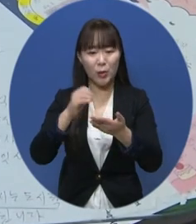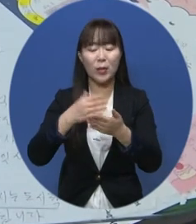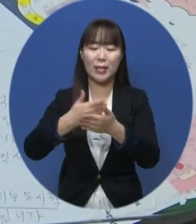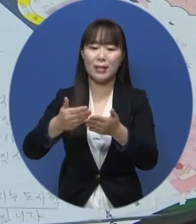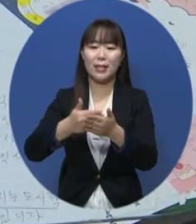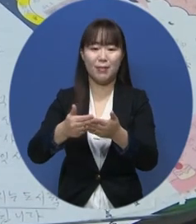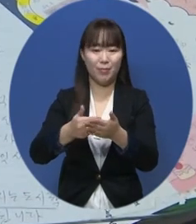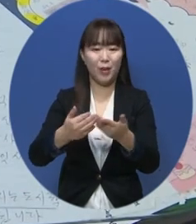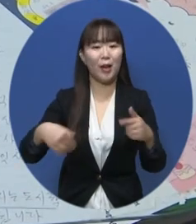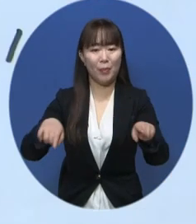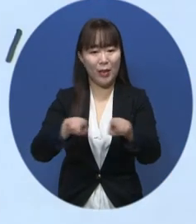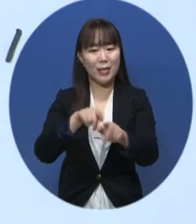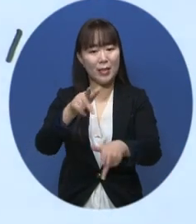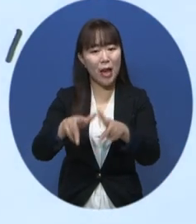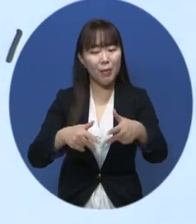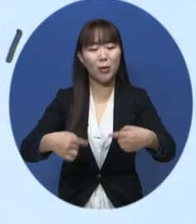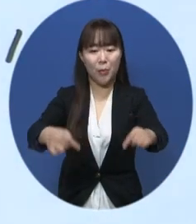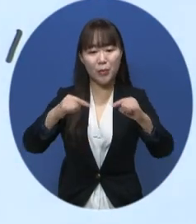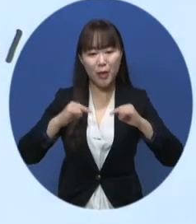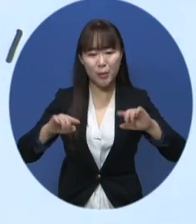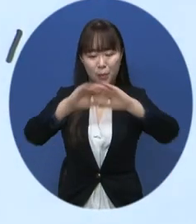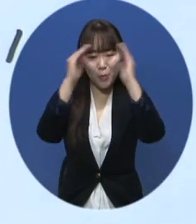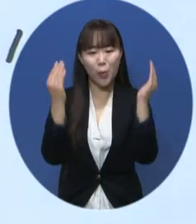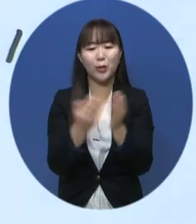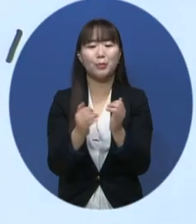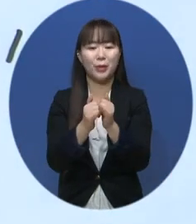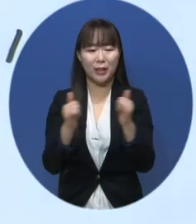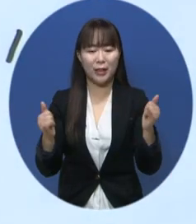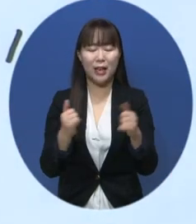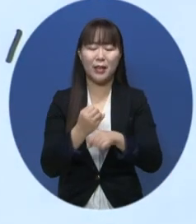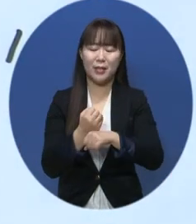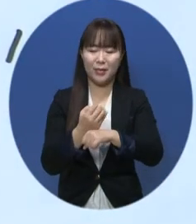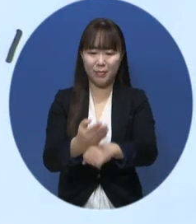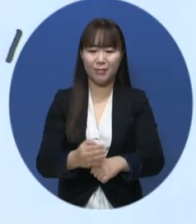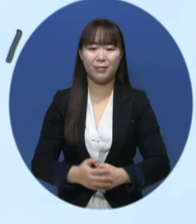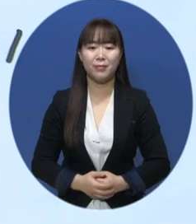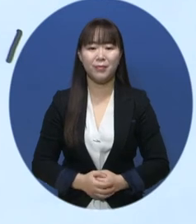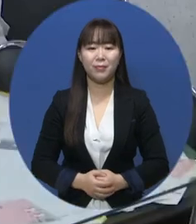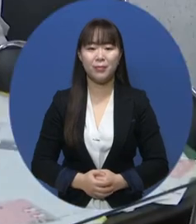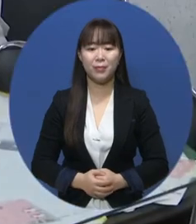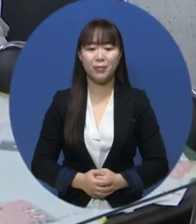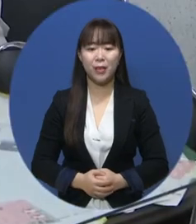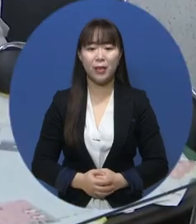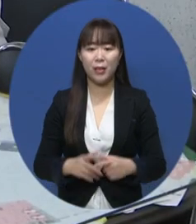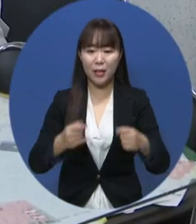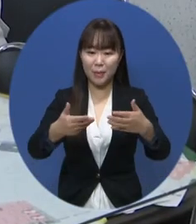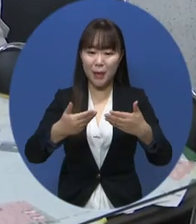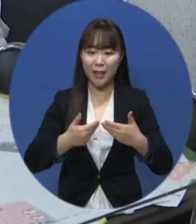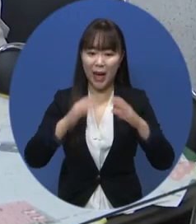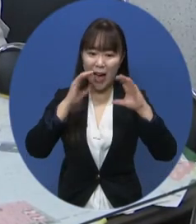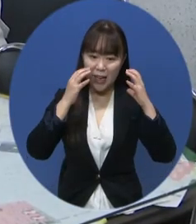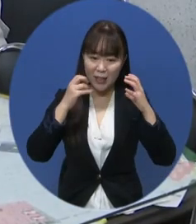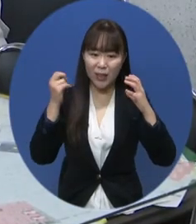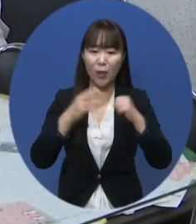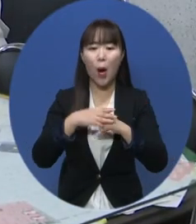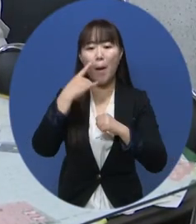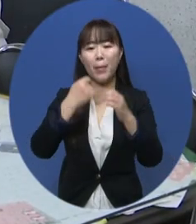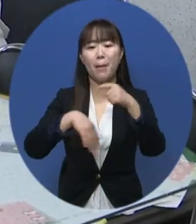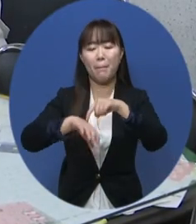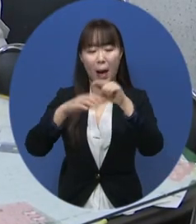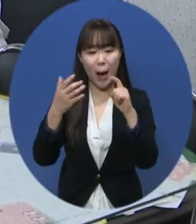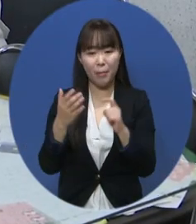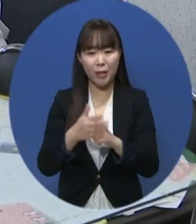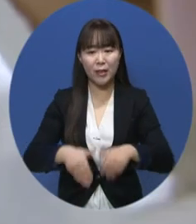그림으로 담아내 사업에 동참하는 모든 분들께 전했습니다. 사랑의 도시락을 받는 아이들과 엄마의